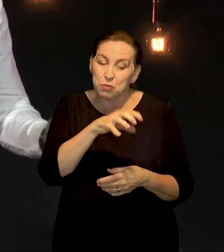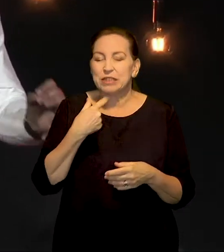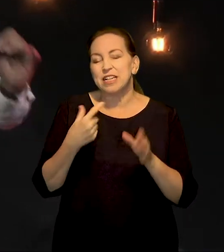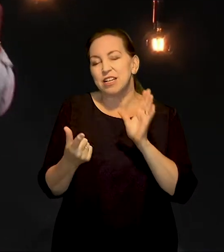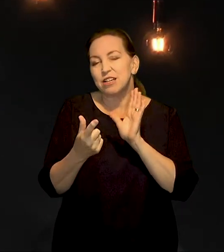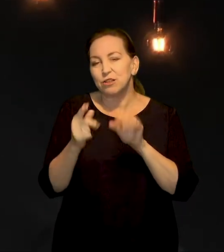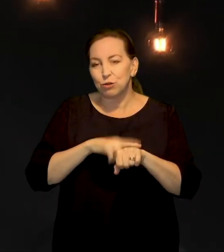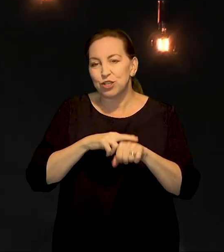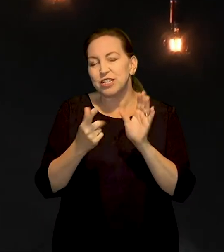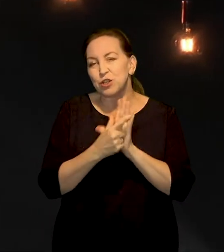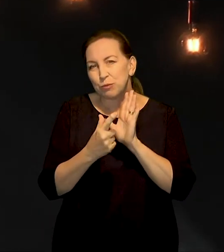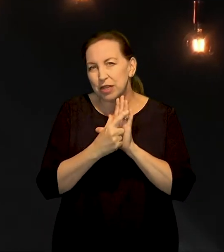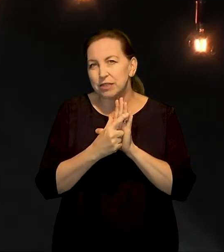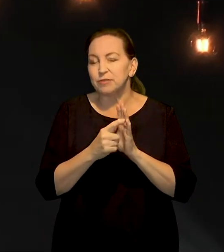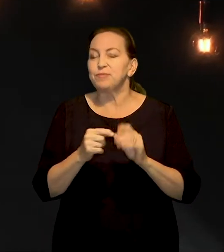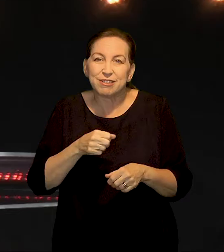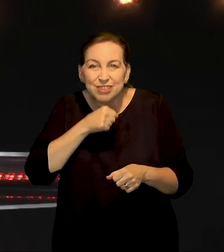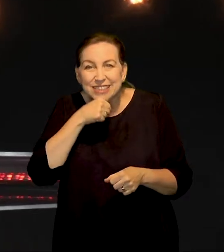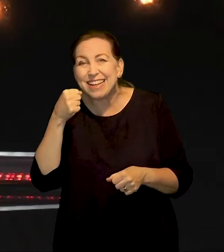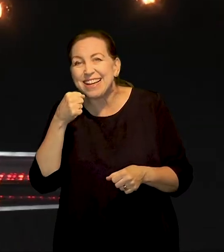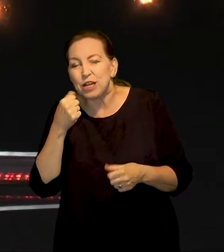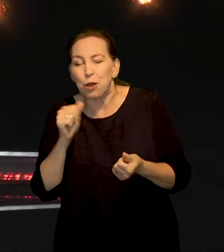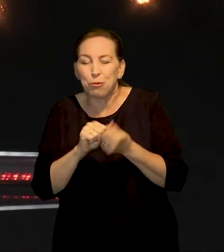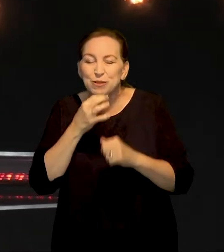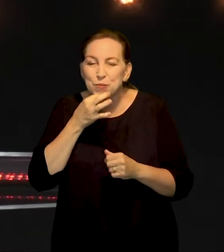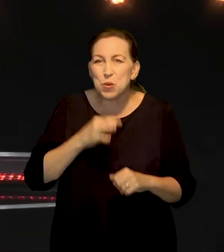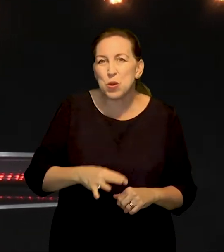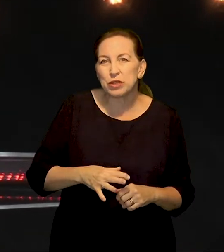Kochani, trochę to dziwne, że